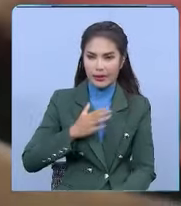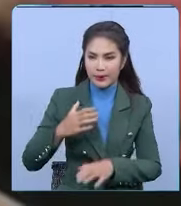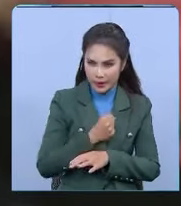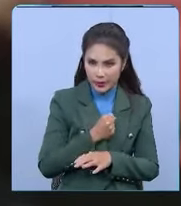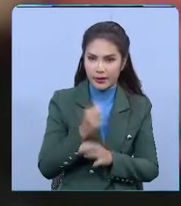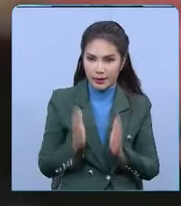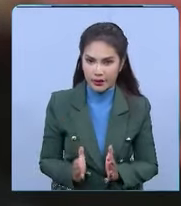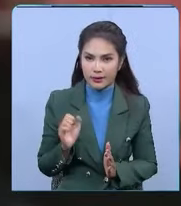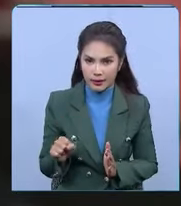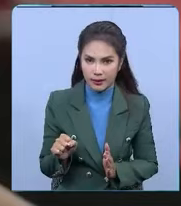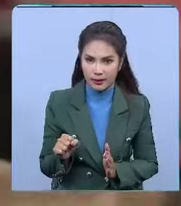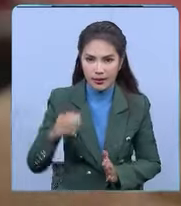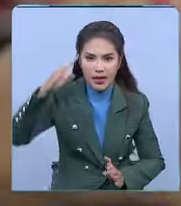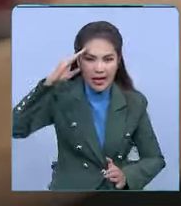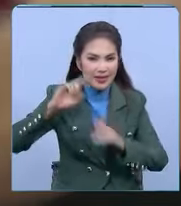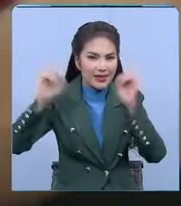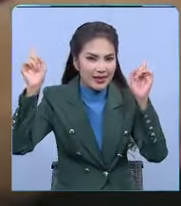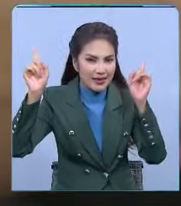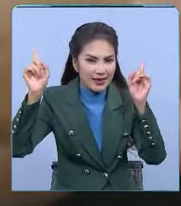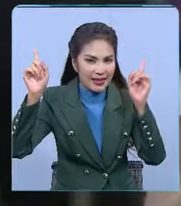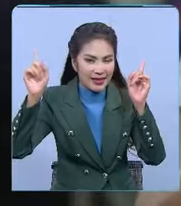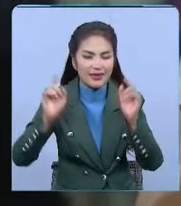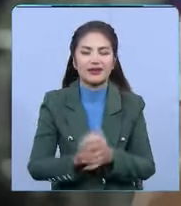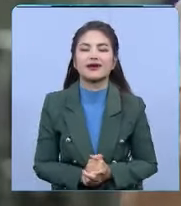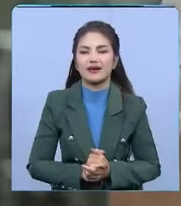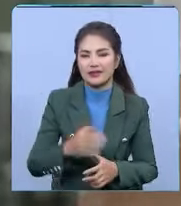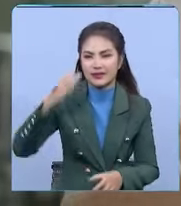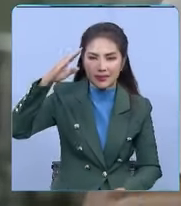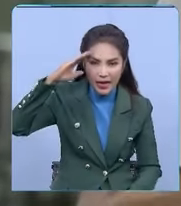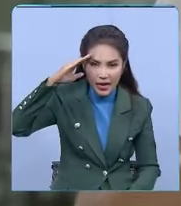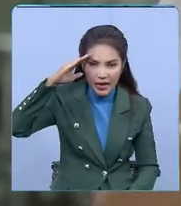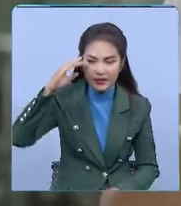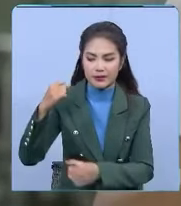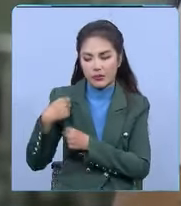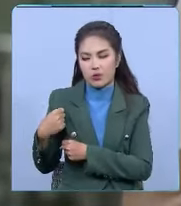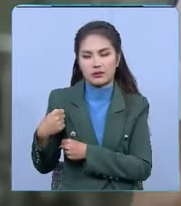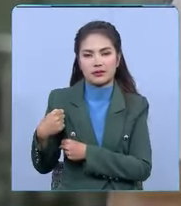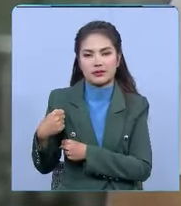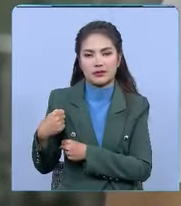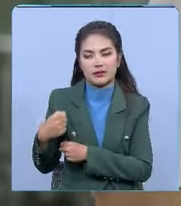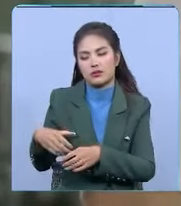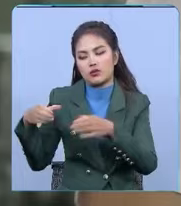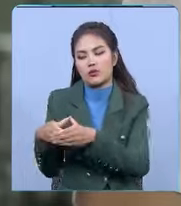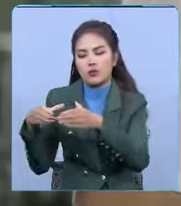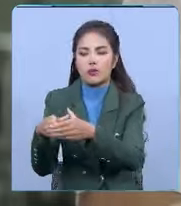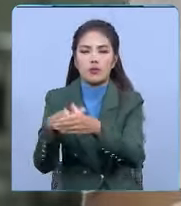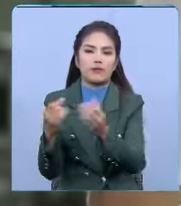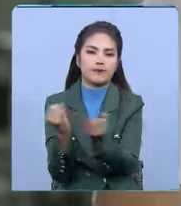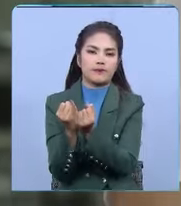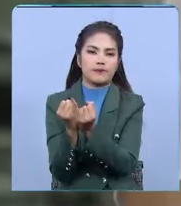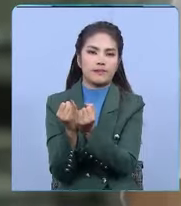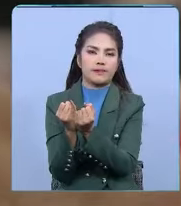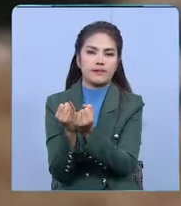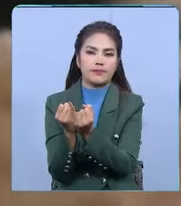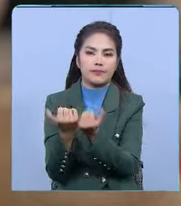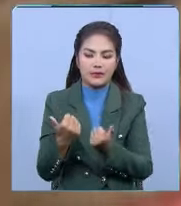ะต่างจากเป็นทหารทหารคือถ้าเป็นกองทัพบกก็จะเป็นเรากันเป็นพรรคพวกเป็นพวกพ้องเดียวกันแต่พอเป็นนัก